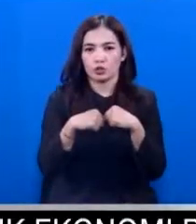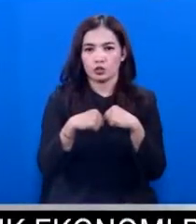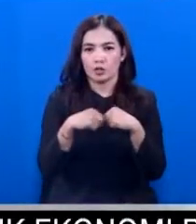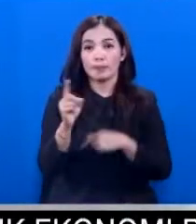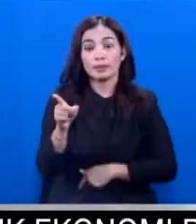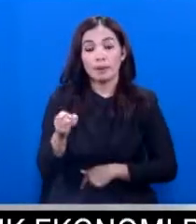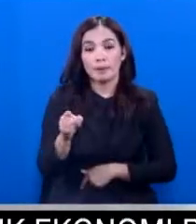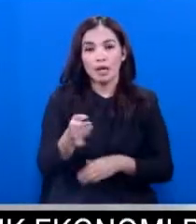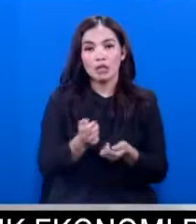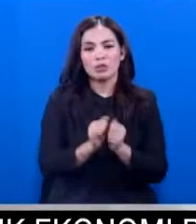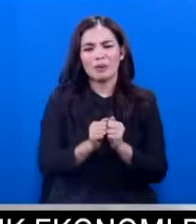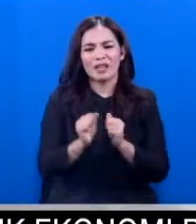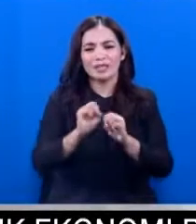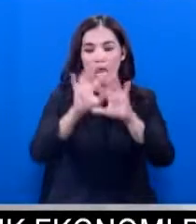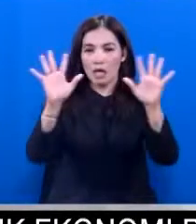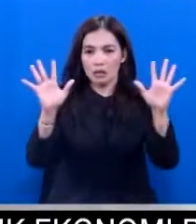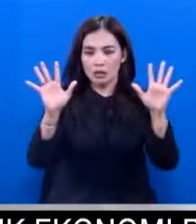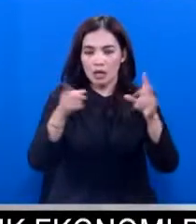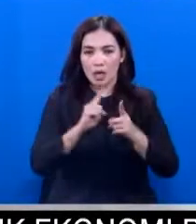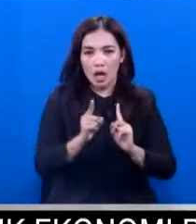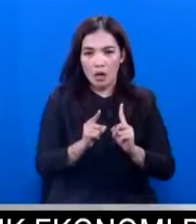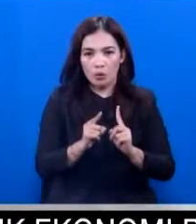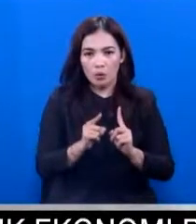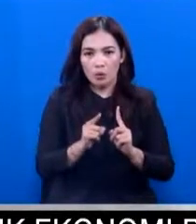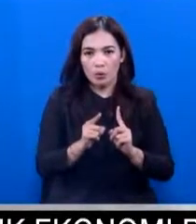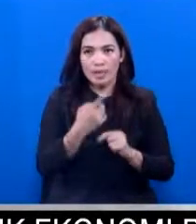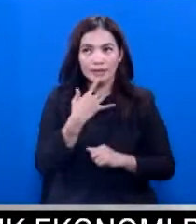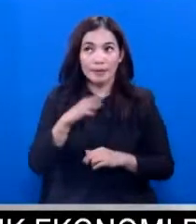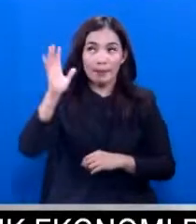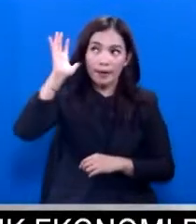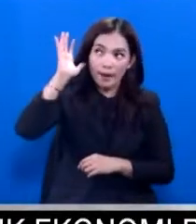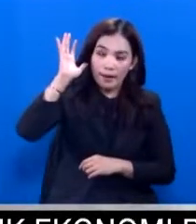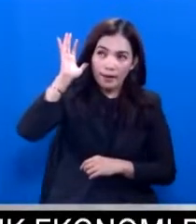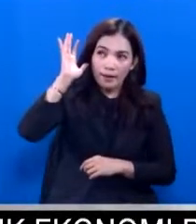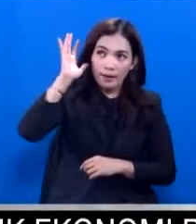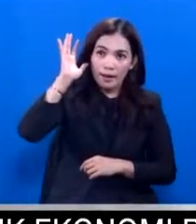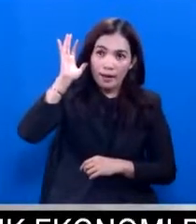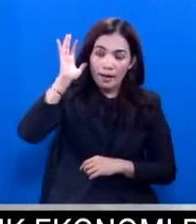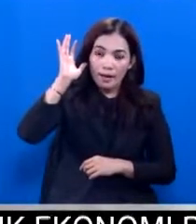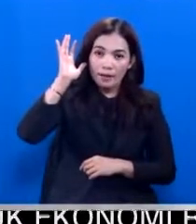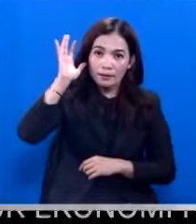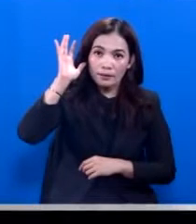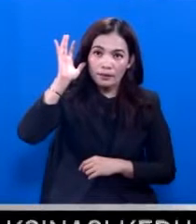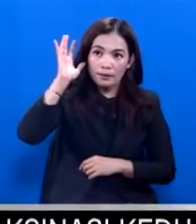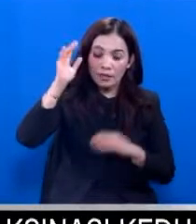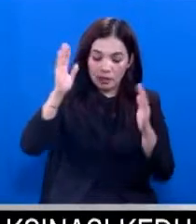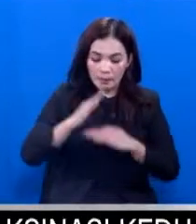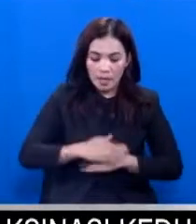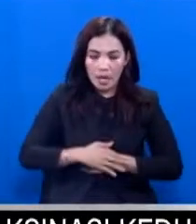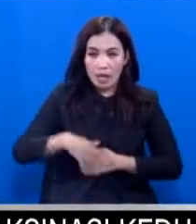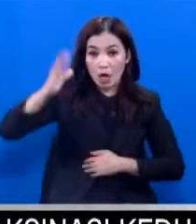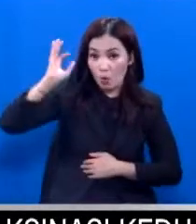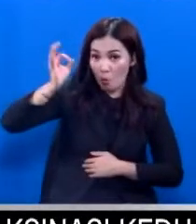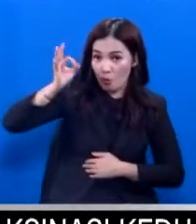Karena supaya lebih jelas lagi, kalau kayak mendengar suara azan sama ceramah-ceramah